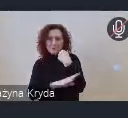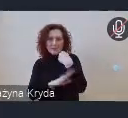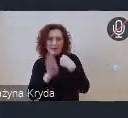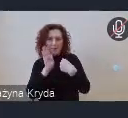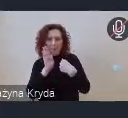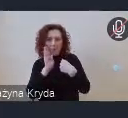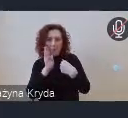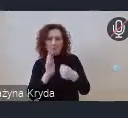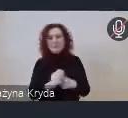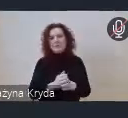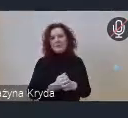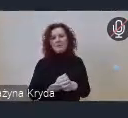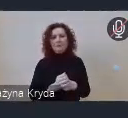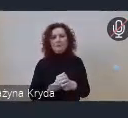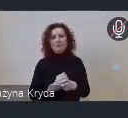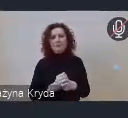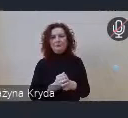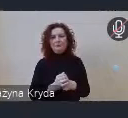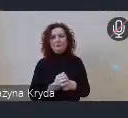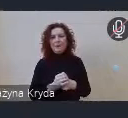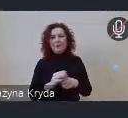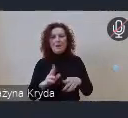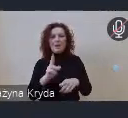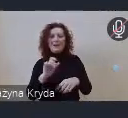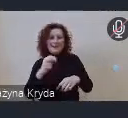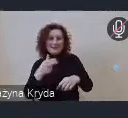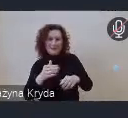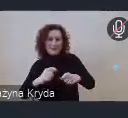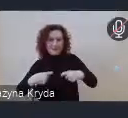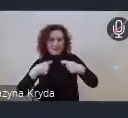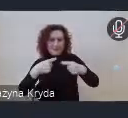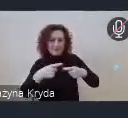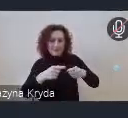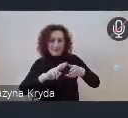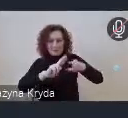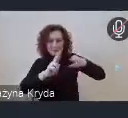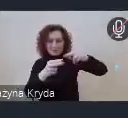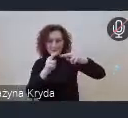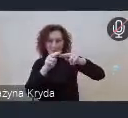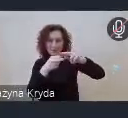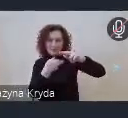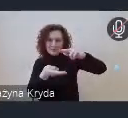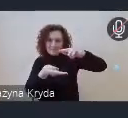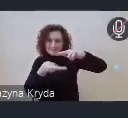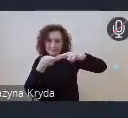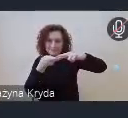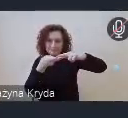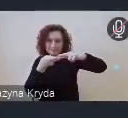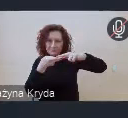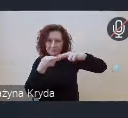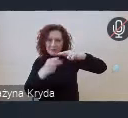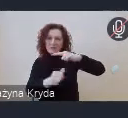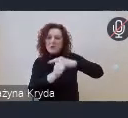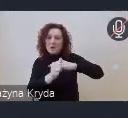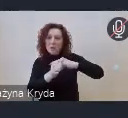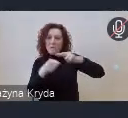przy progu w drzwiach zainstalowane do góry nogami pod progiem pod noskiem to sprawia że krawędź noska nie